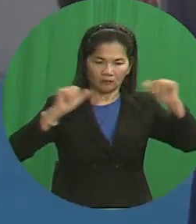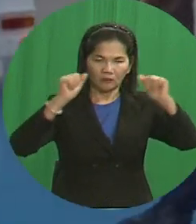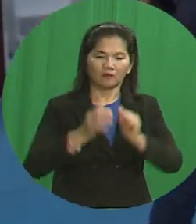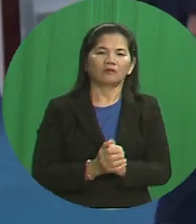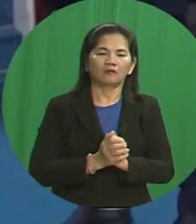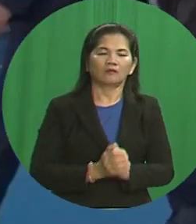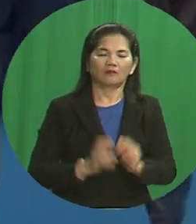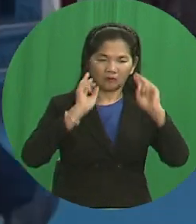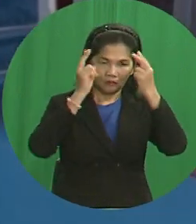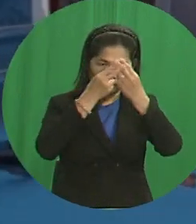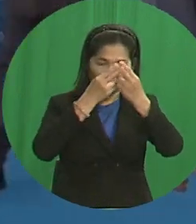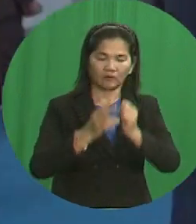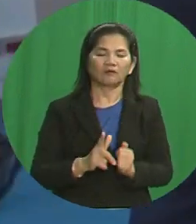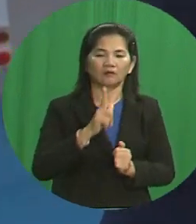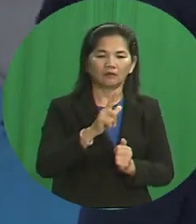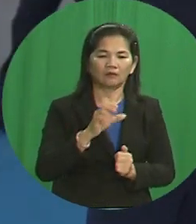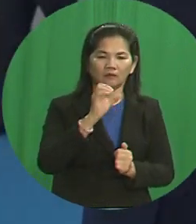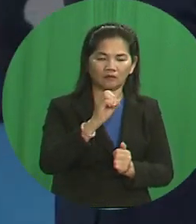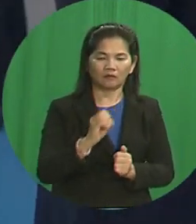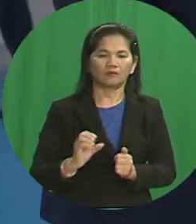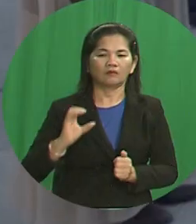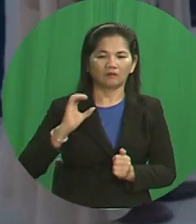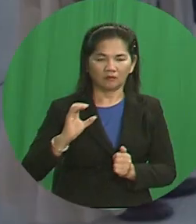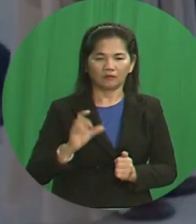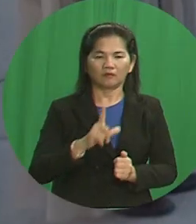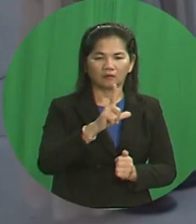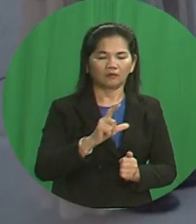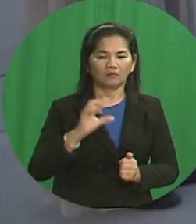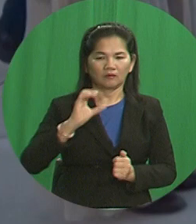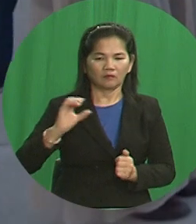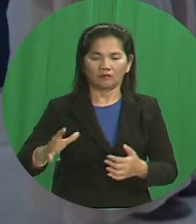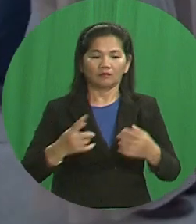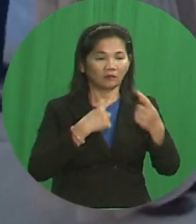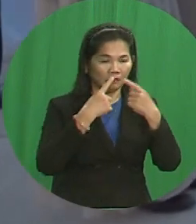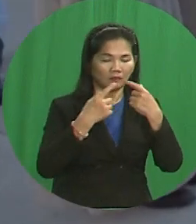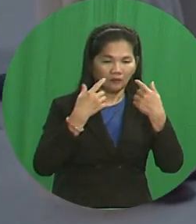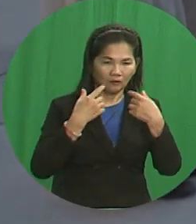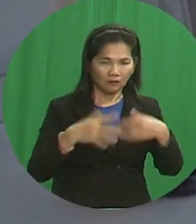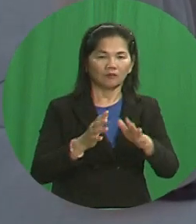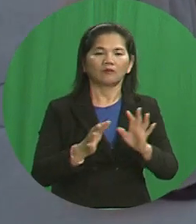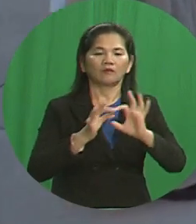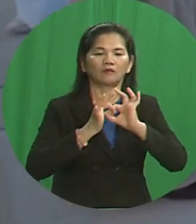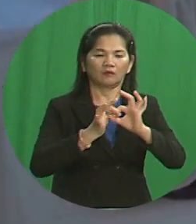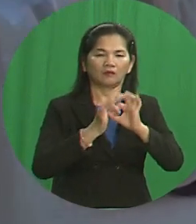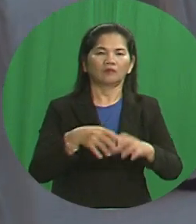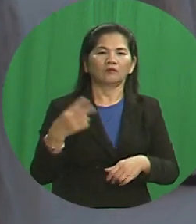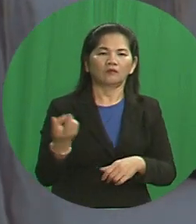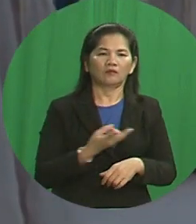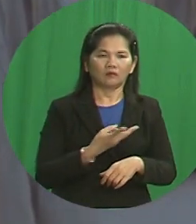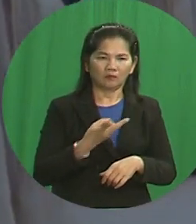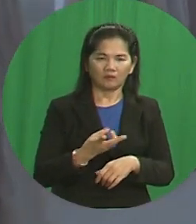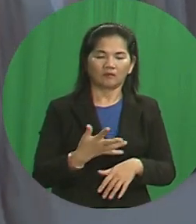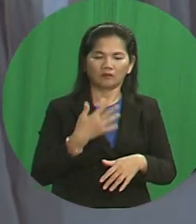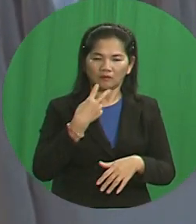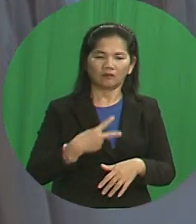មីរ៉ាតអារ៉ាប់រួមលោក Mohammed bin Zayed និងលោក El-Sisi បានពិភាក្សាគ្នាអំពីទំនាក់ទំនងទ្វេភាគីនិងទស្ស